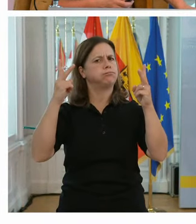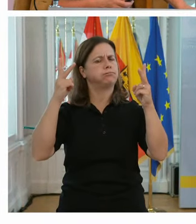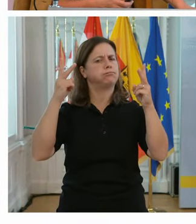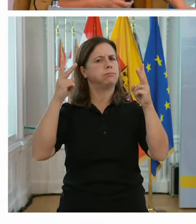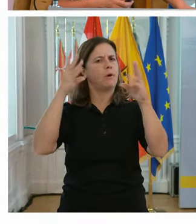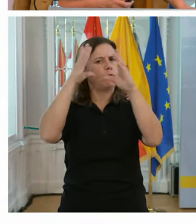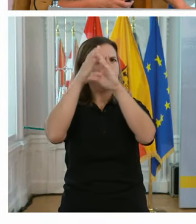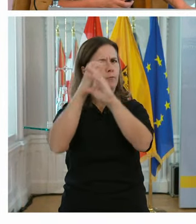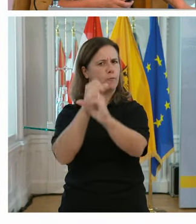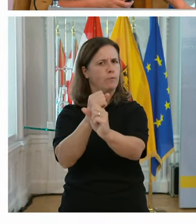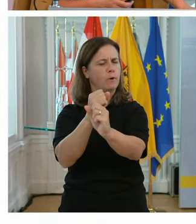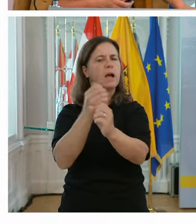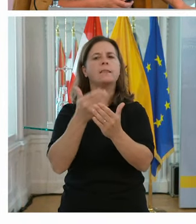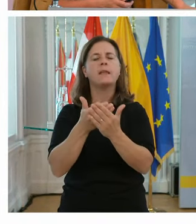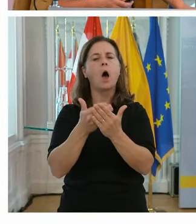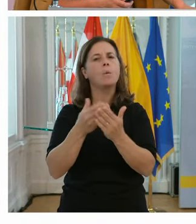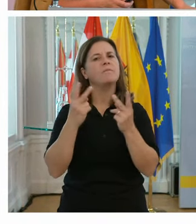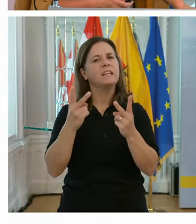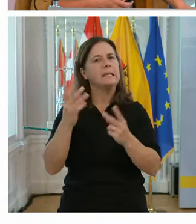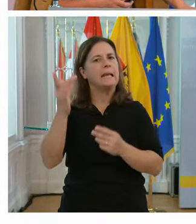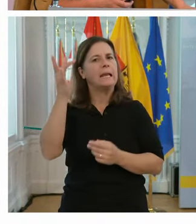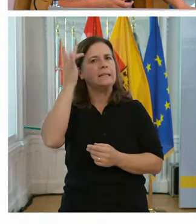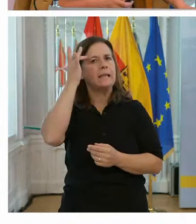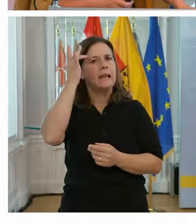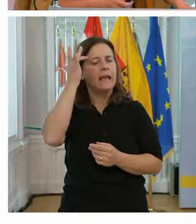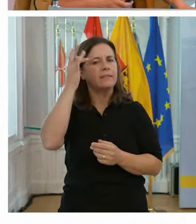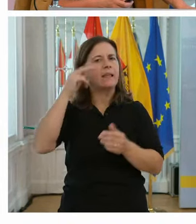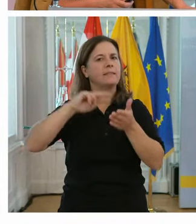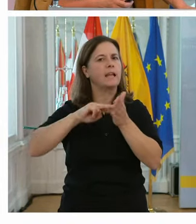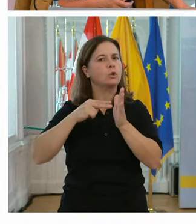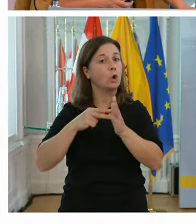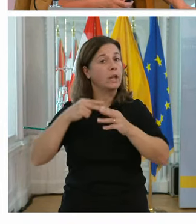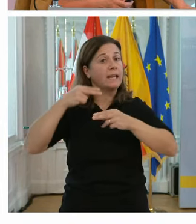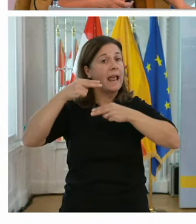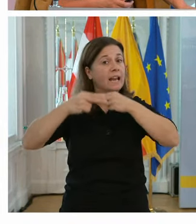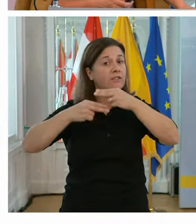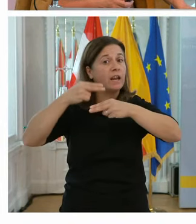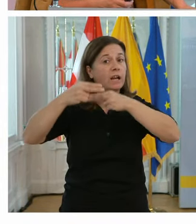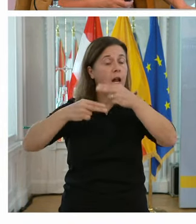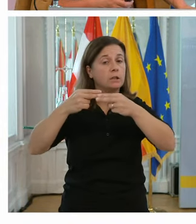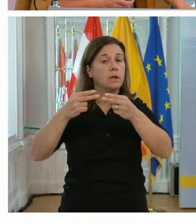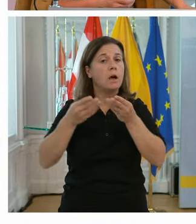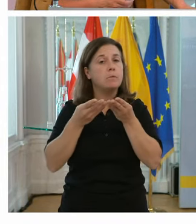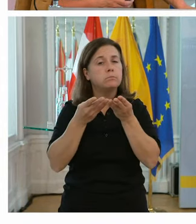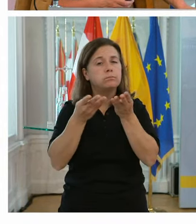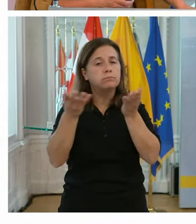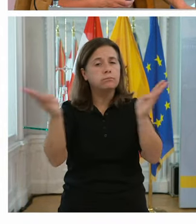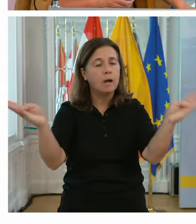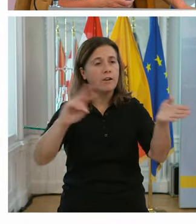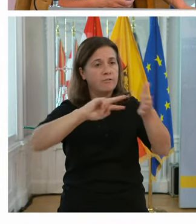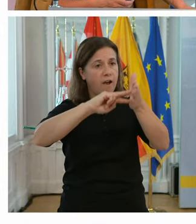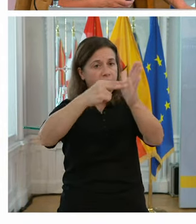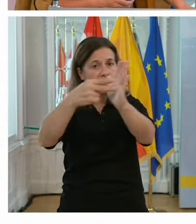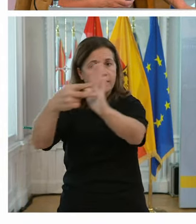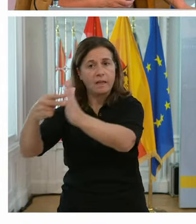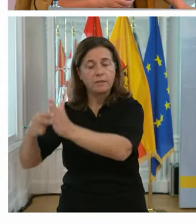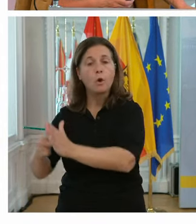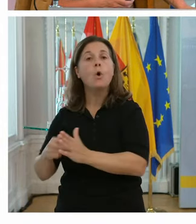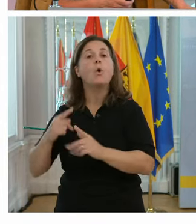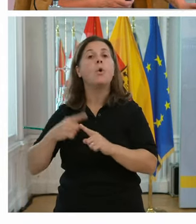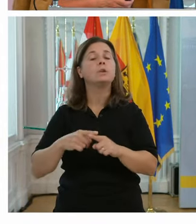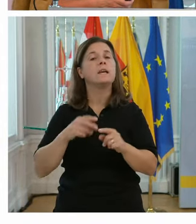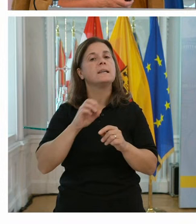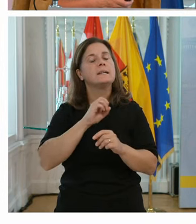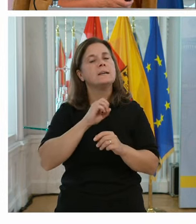Und deswegen geht es darum, intelligente Technologien zu entwickeln, in der Breite einzusetzen und damit